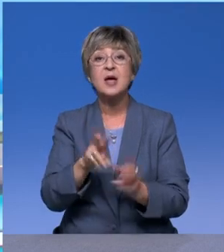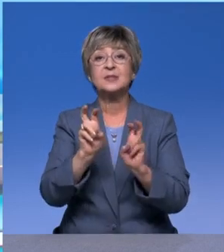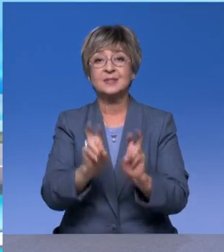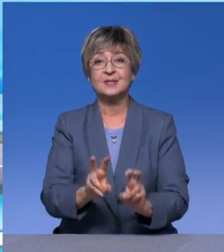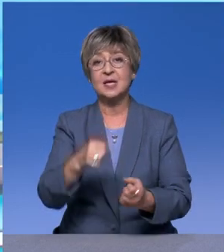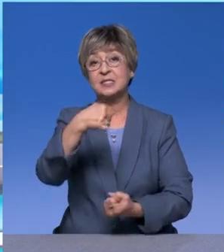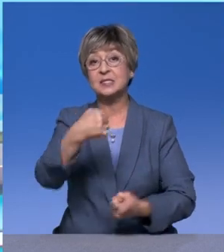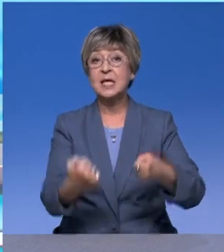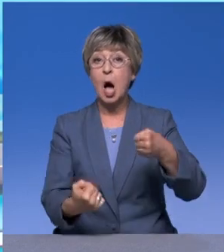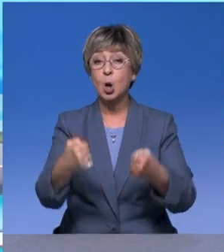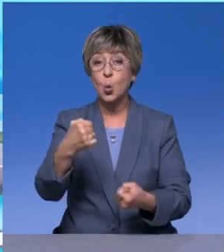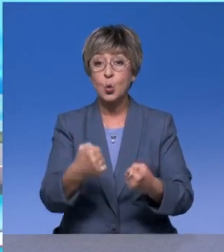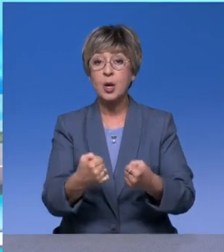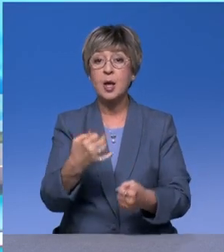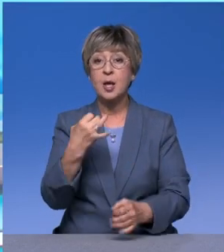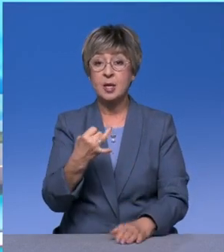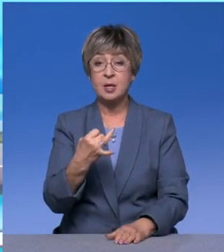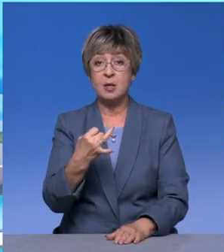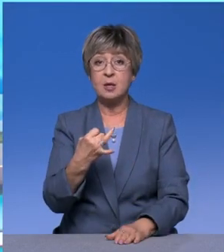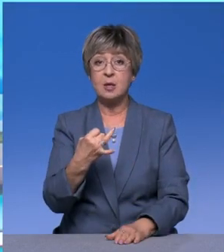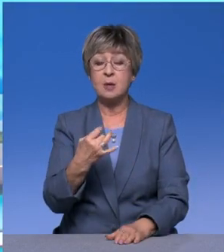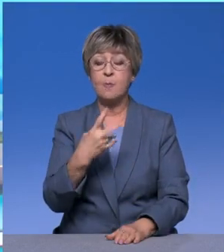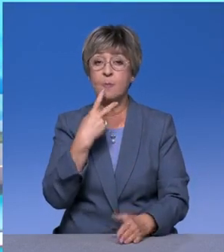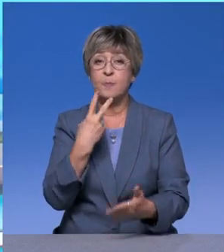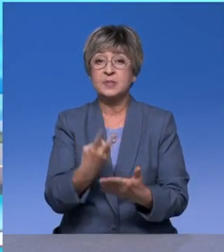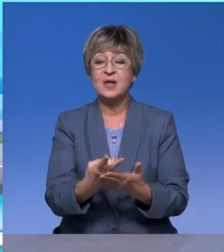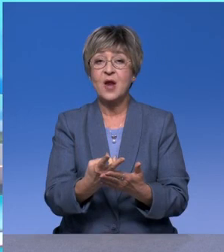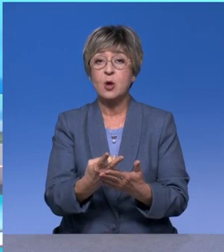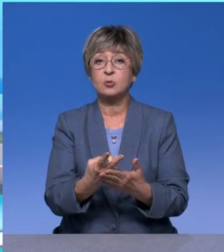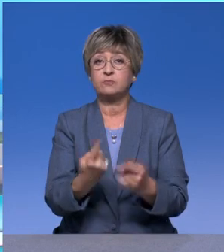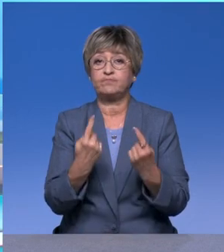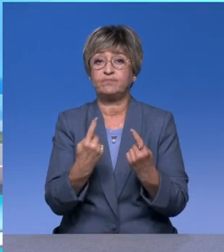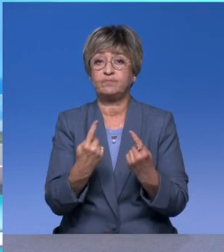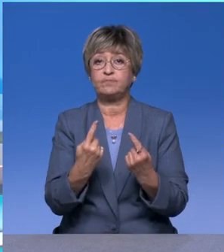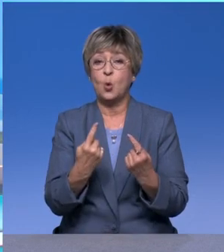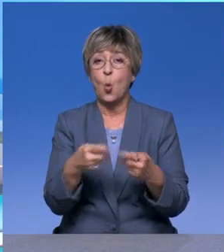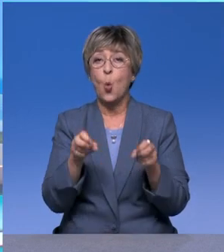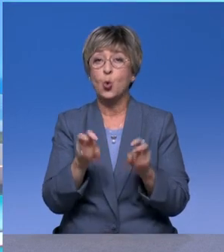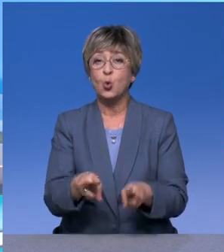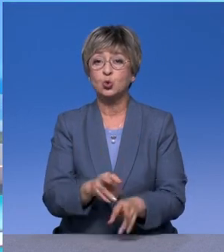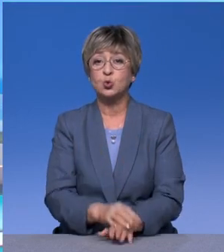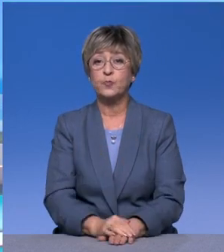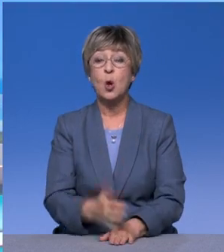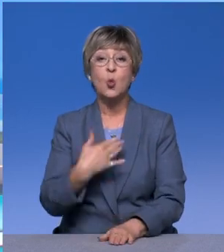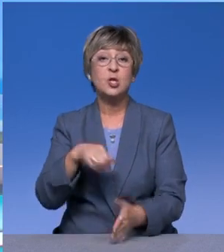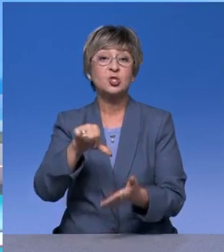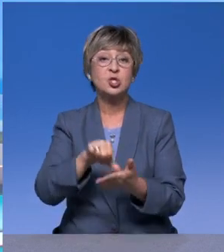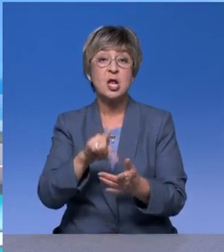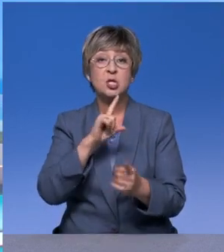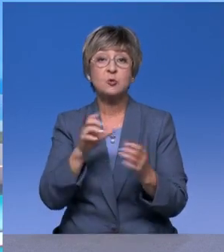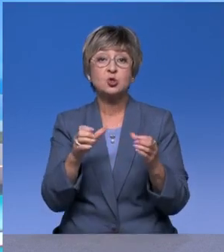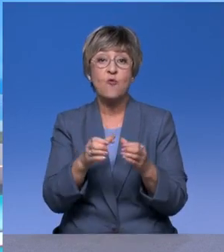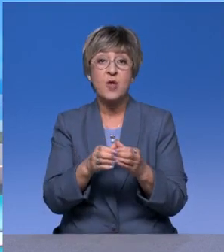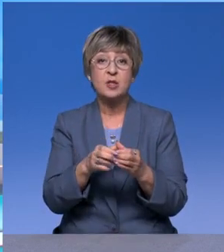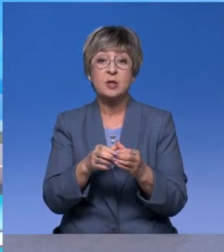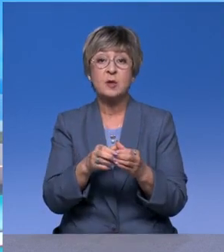и подчас представляют серьезную угрозу для других участников движения? У нас на связи Петр Шкуматов, член общественного совета при